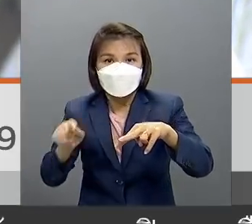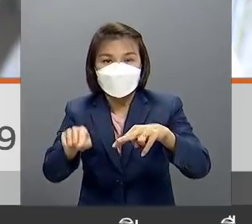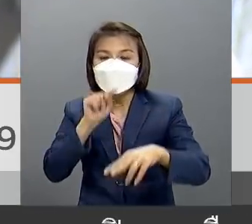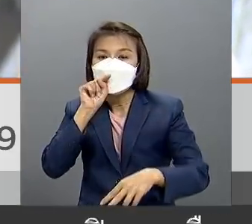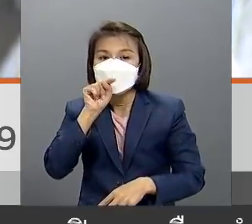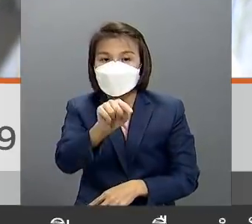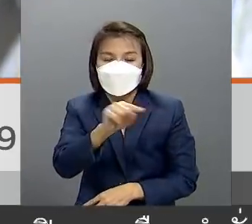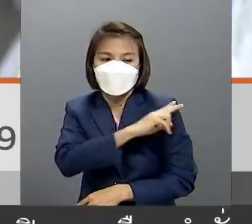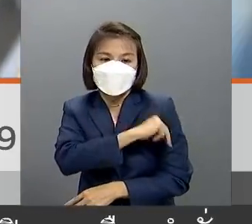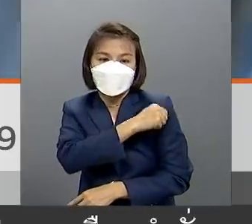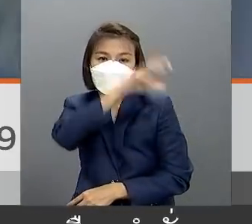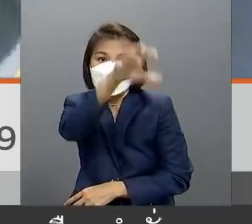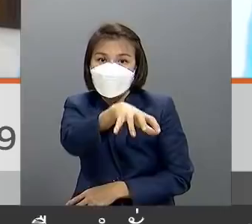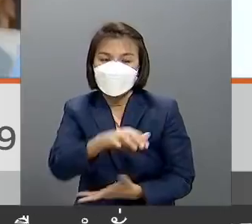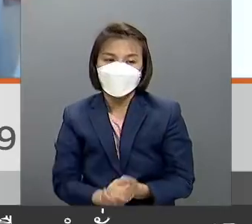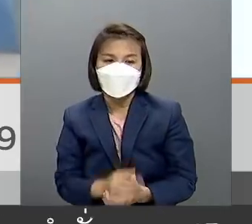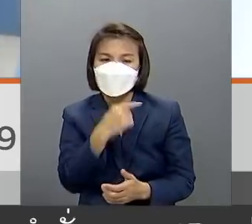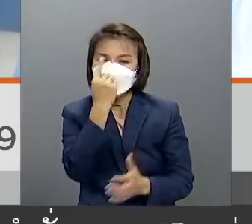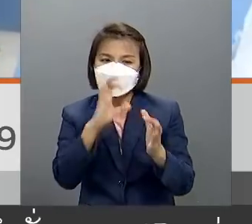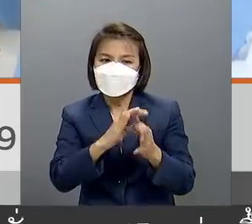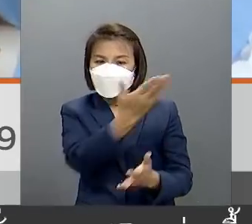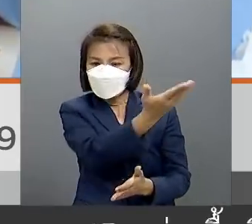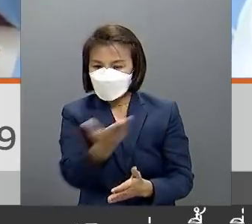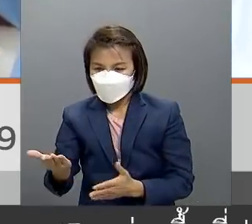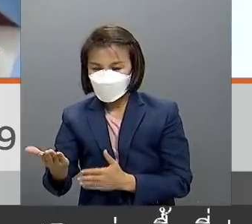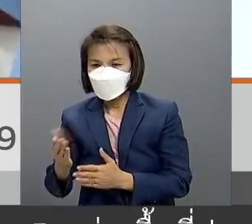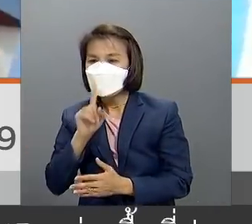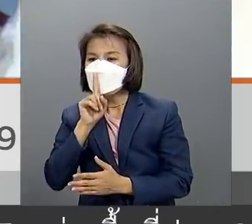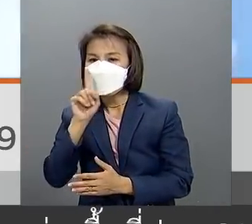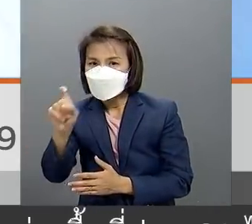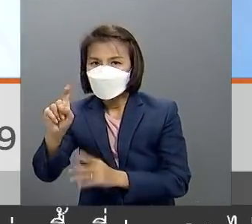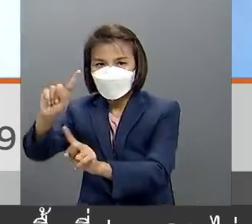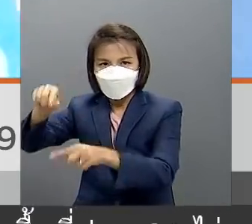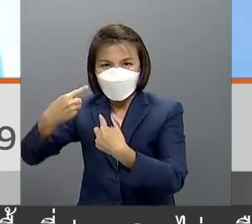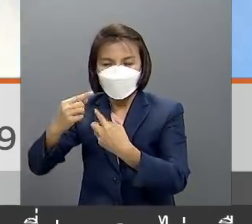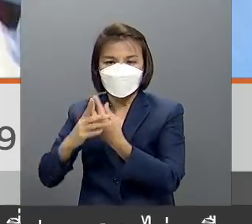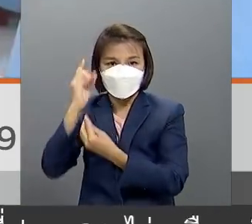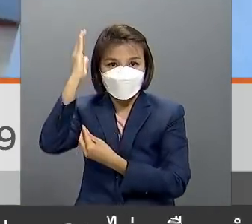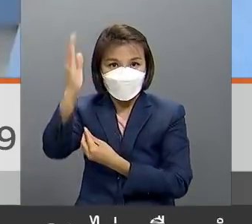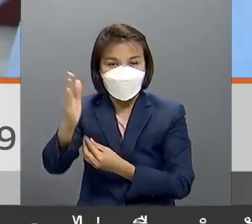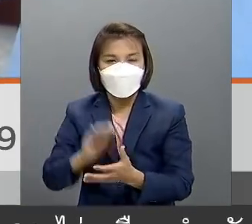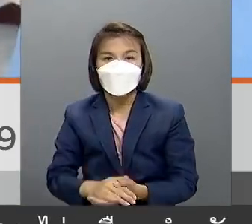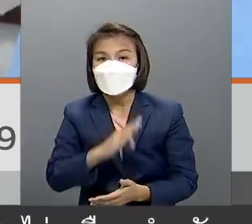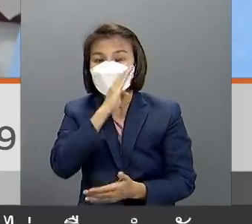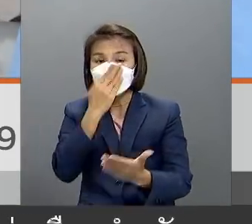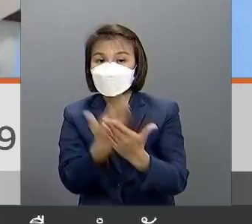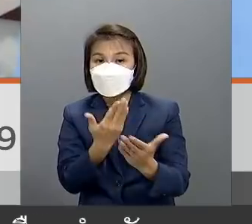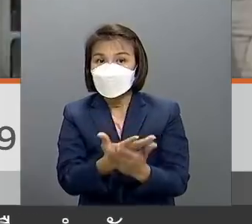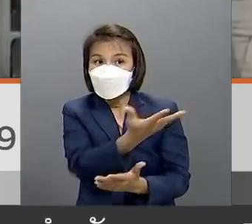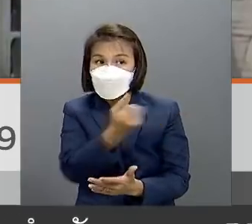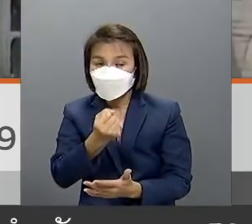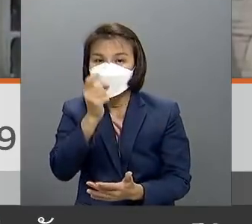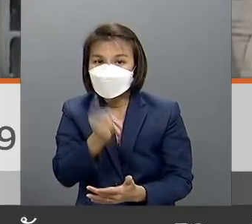ที่เกี่ยวข้องมาให้ถ้อยคำที่กรมสบส.ภายในสัปดาห์หน้าค่ะถ้าเรียกเก็บเงินค่าจองเตียงจริงตามที่ถูกกล่าวอ้